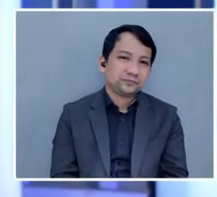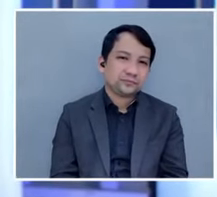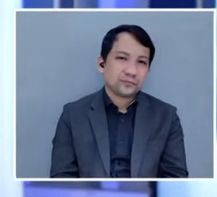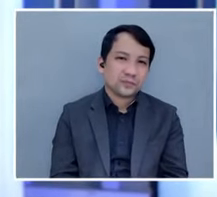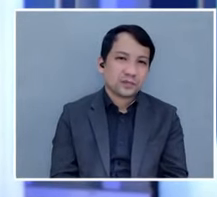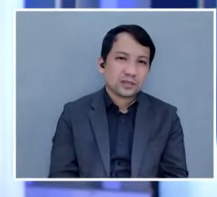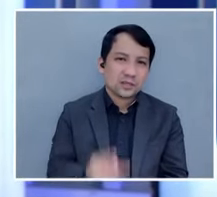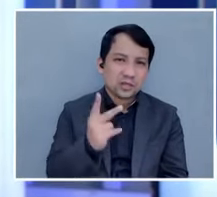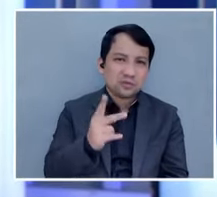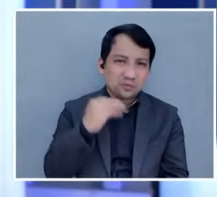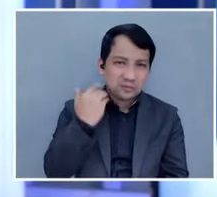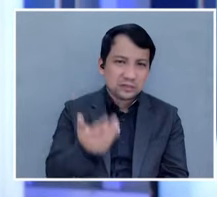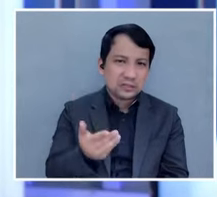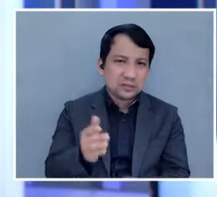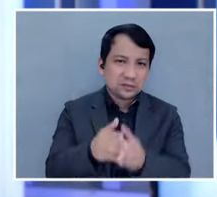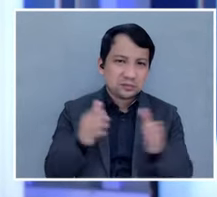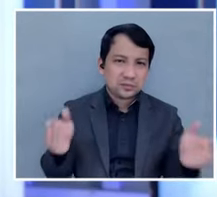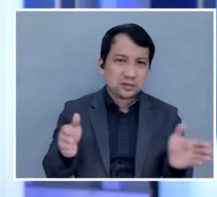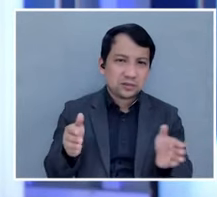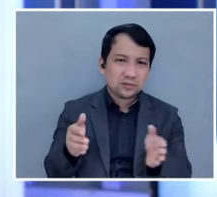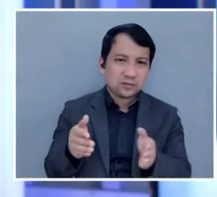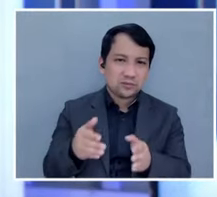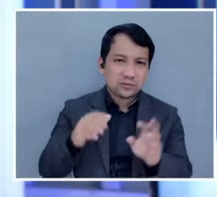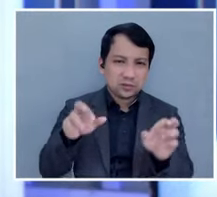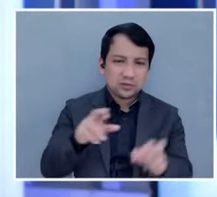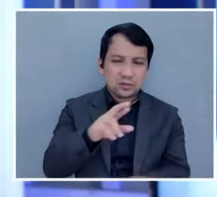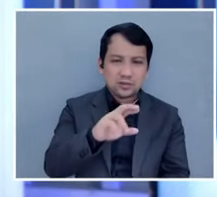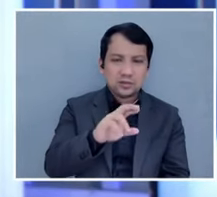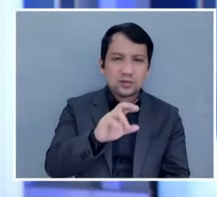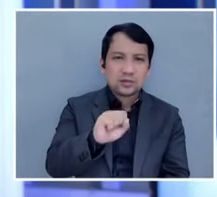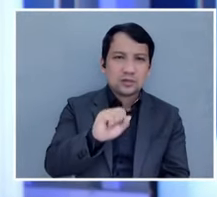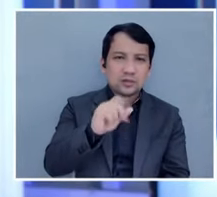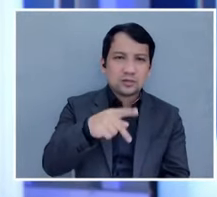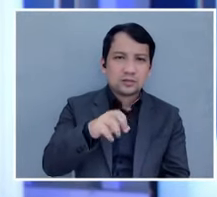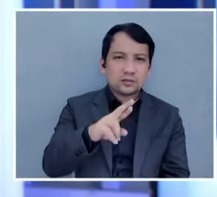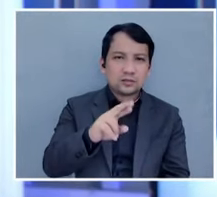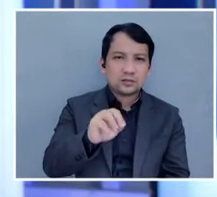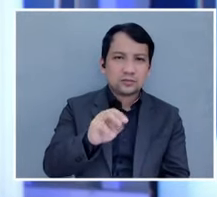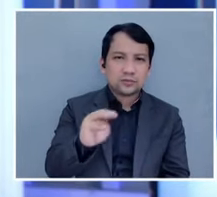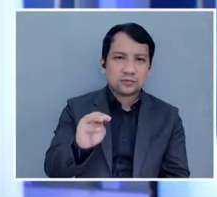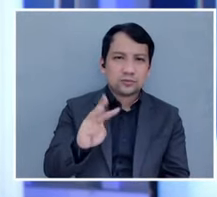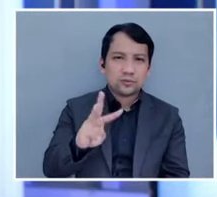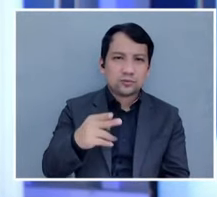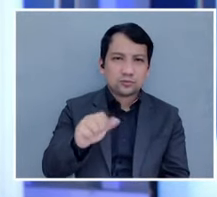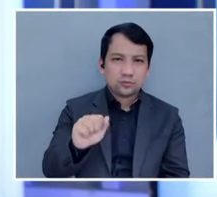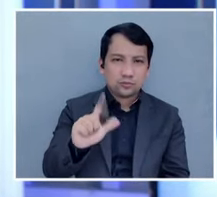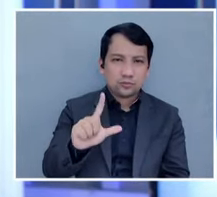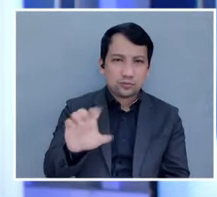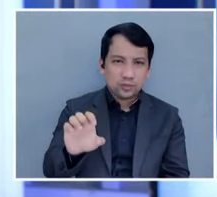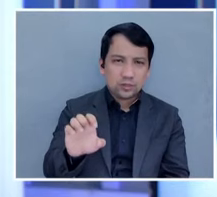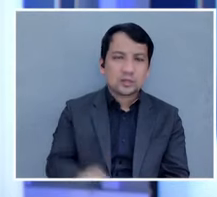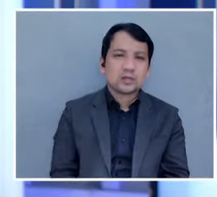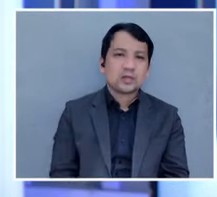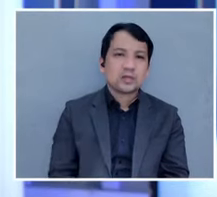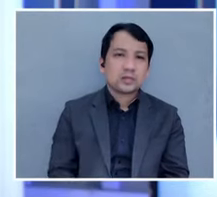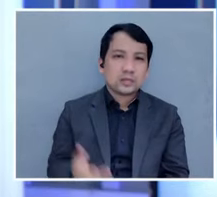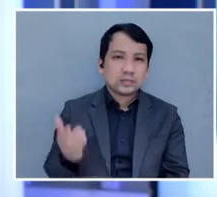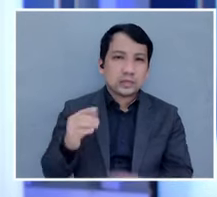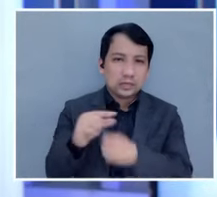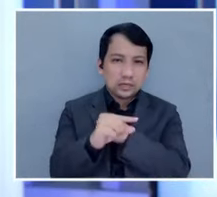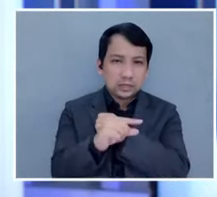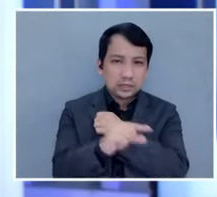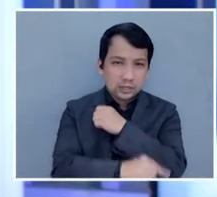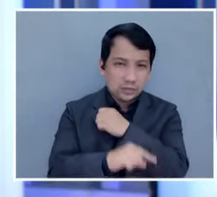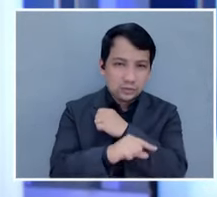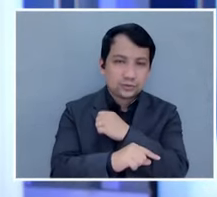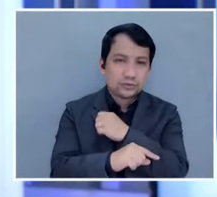at naaagnas na sperm whale sa magkahiwalay na lugar sa Siargao Island at Infanta, Quezon nitong weekend. Sa mga video